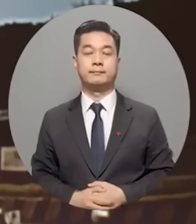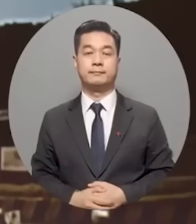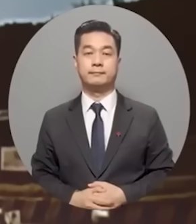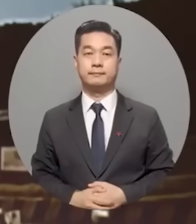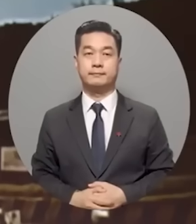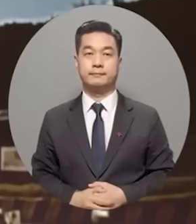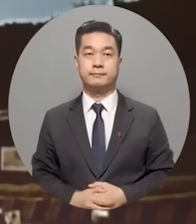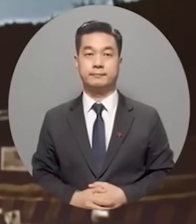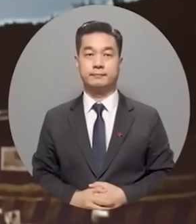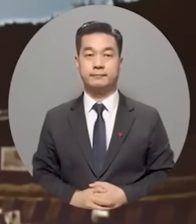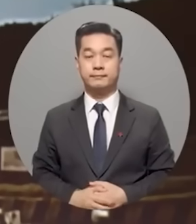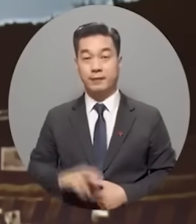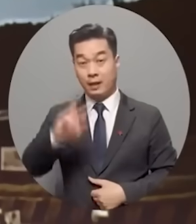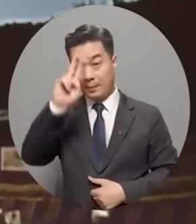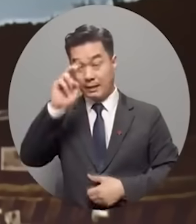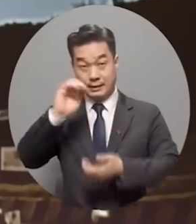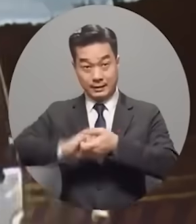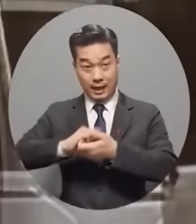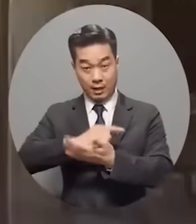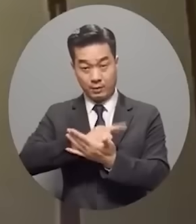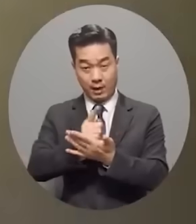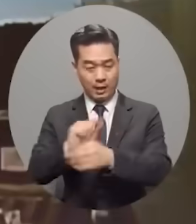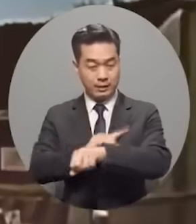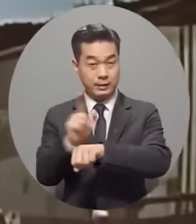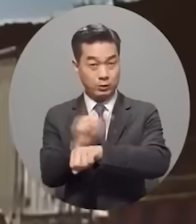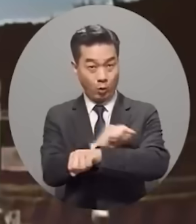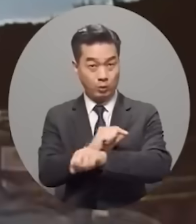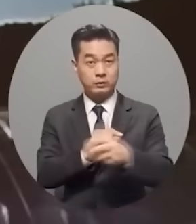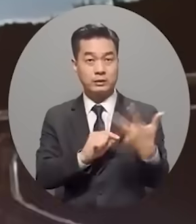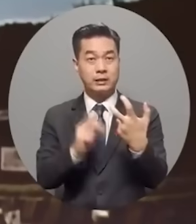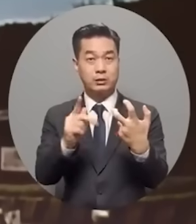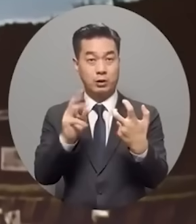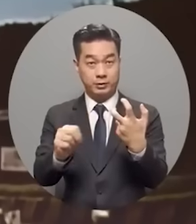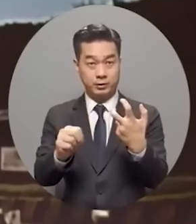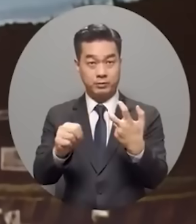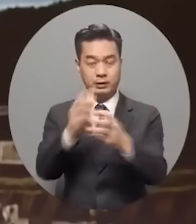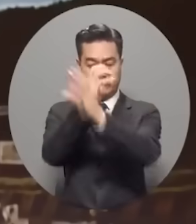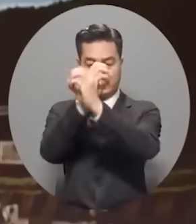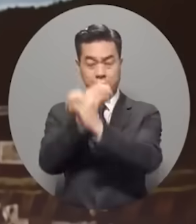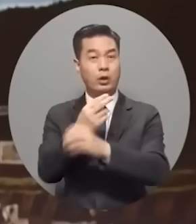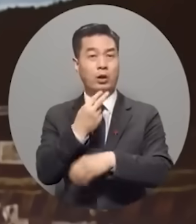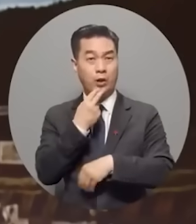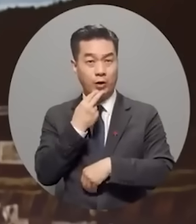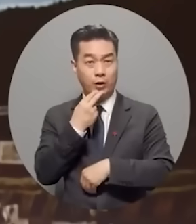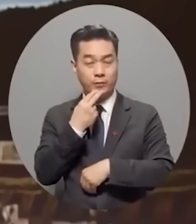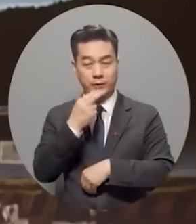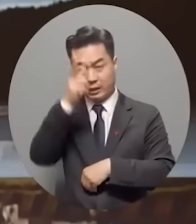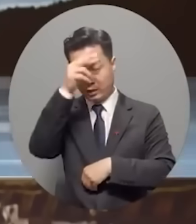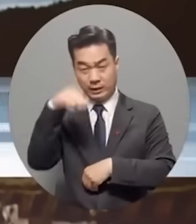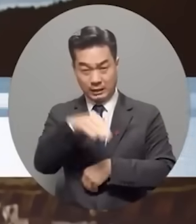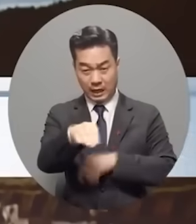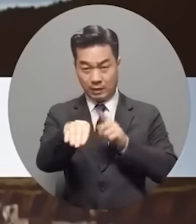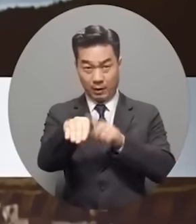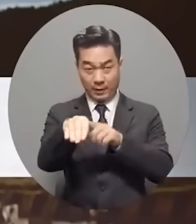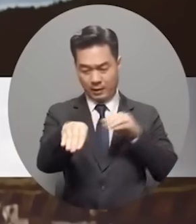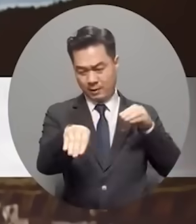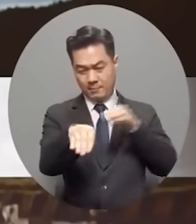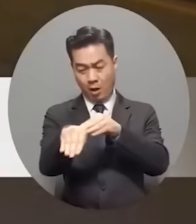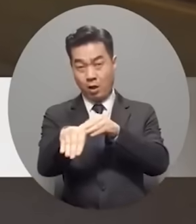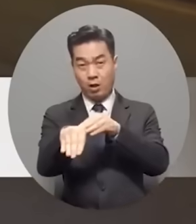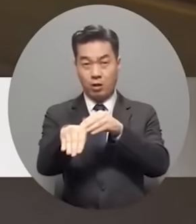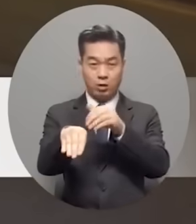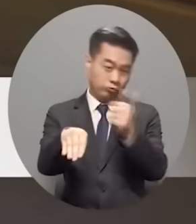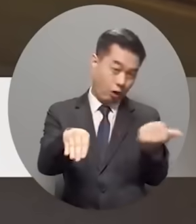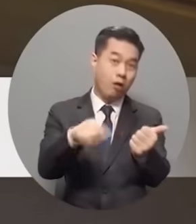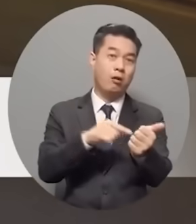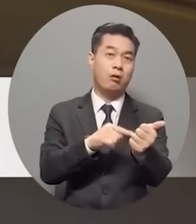박 씨는 제한속도 시속 70km, 신호도 없는 도로에서 있던 경찰차를 들이받고 목숨을 잃었습니다.